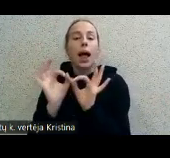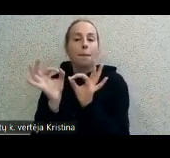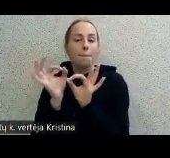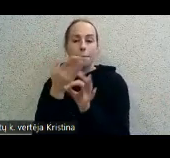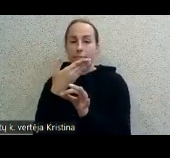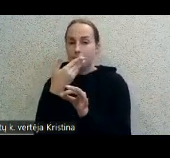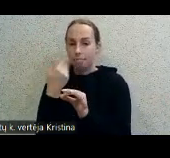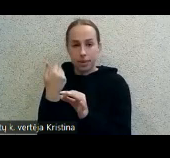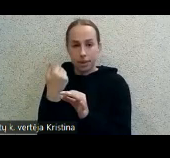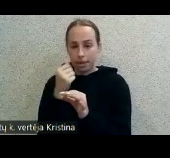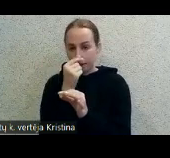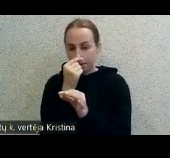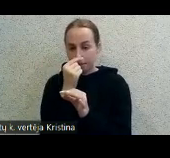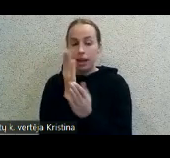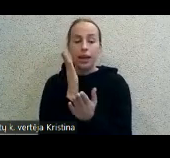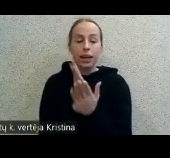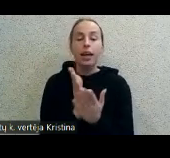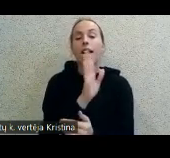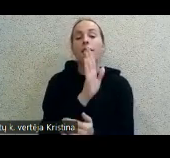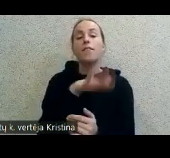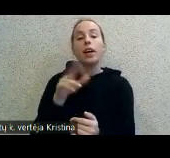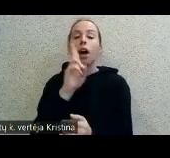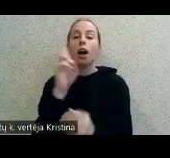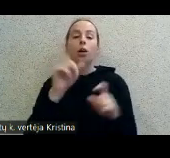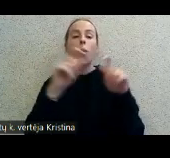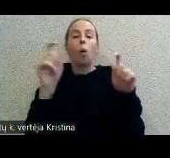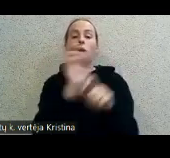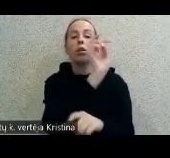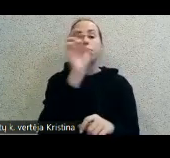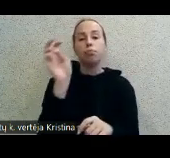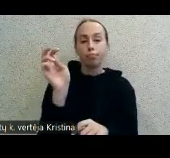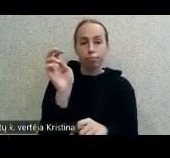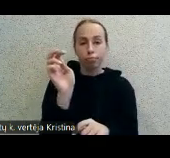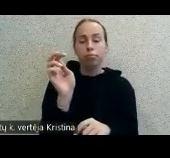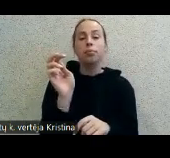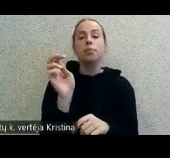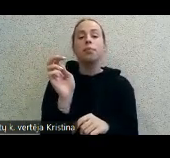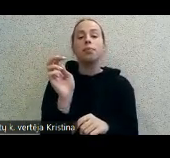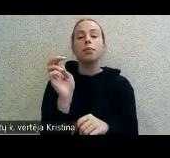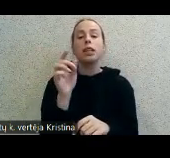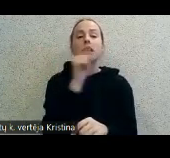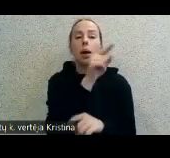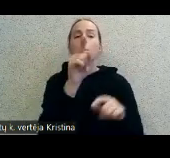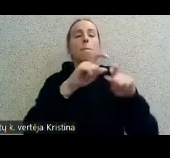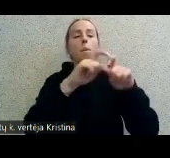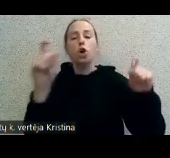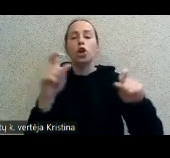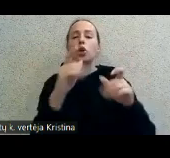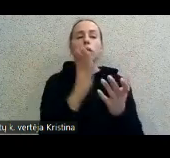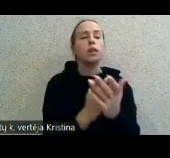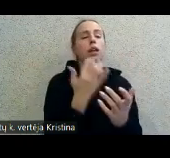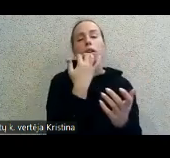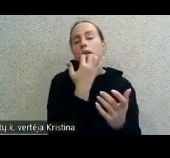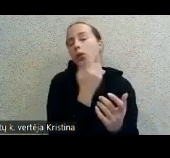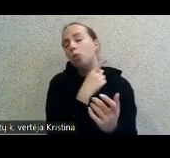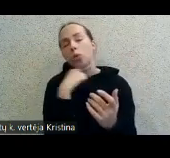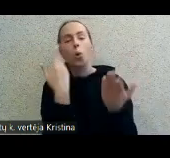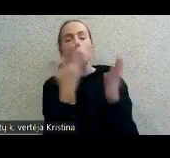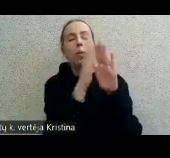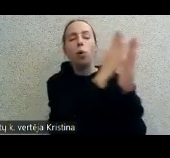yra vaikų, kurie eina į mokyklas ir mokykla iš tikrųjų turi puikiausias literatūros mokyklų